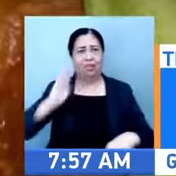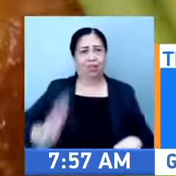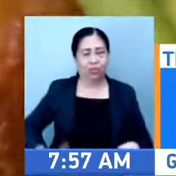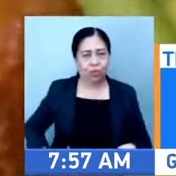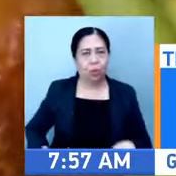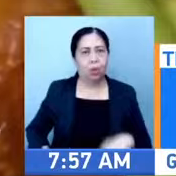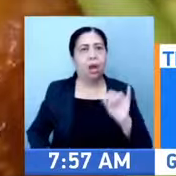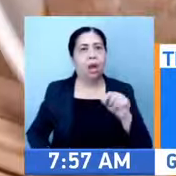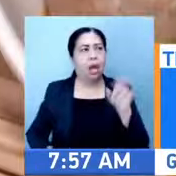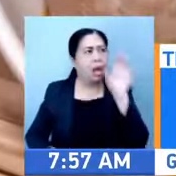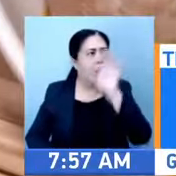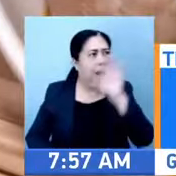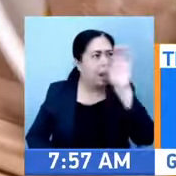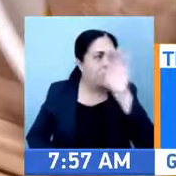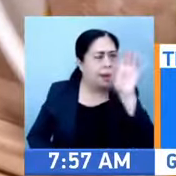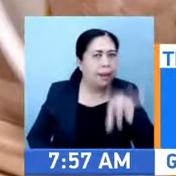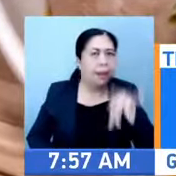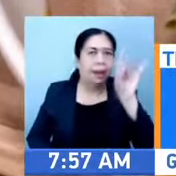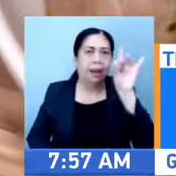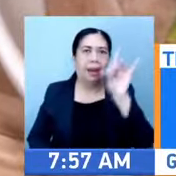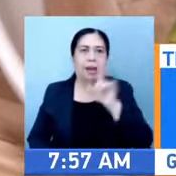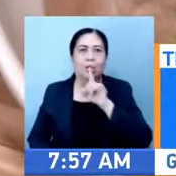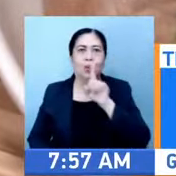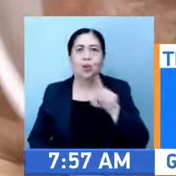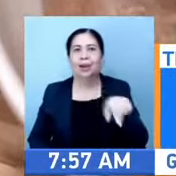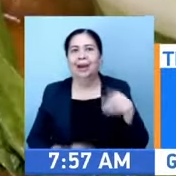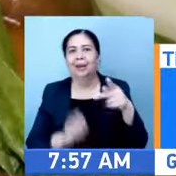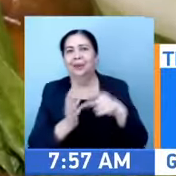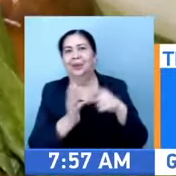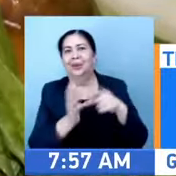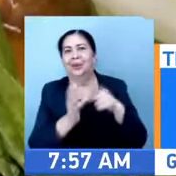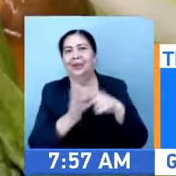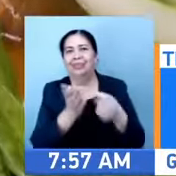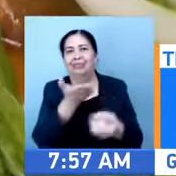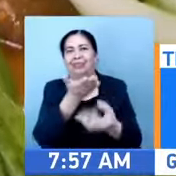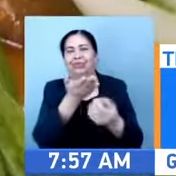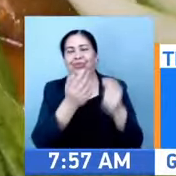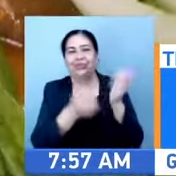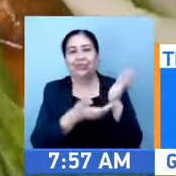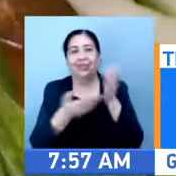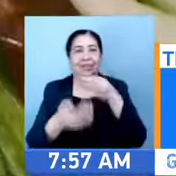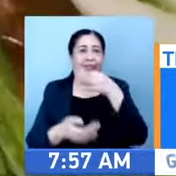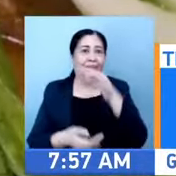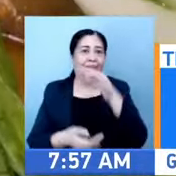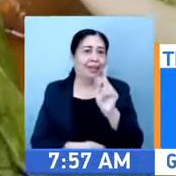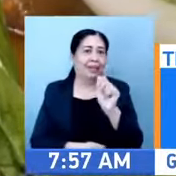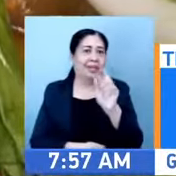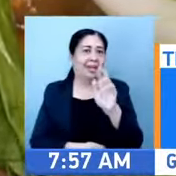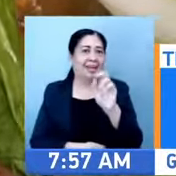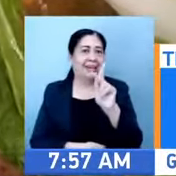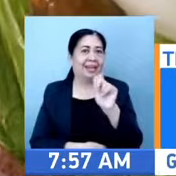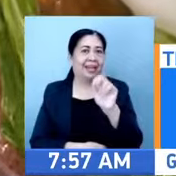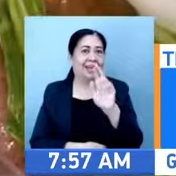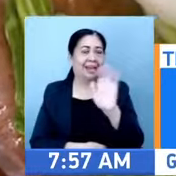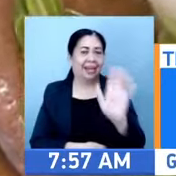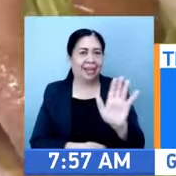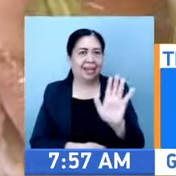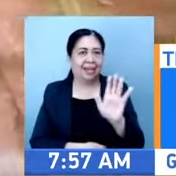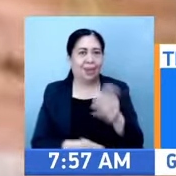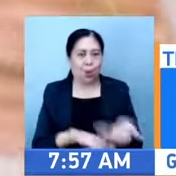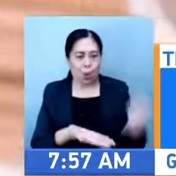isang makulit na kusinero natin na ito lang naman yung entry niya sa favorite kare-kare natin. Yung kanyang kare-kare overload na kung